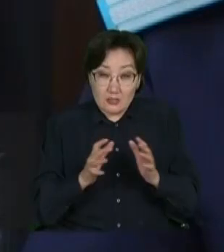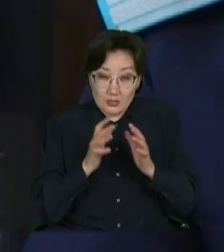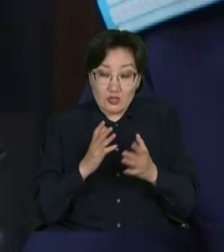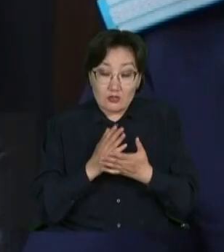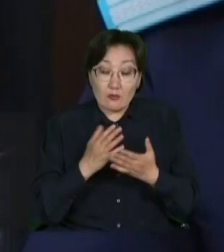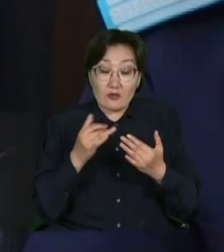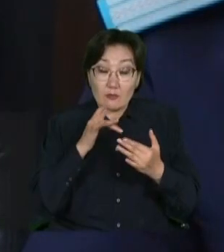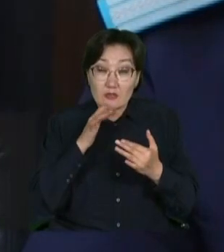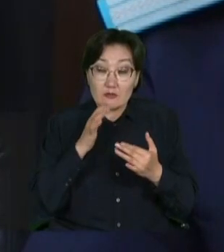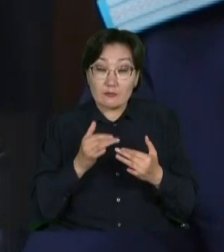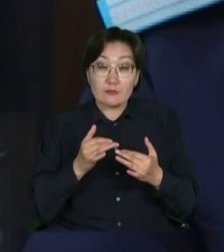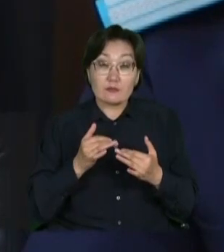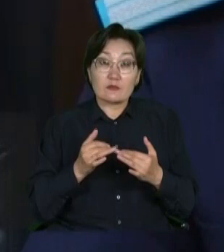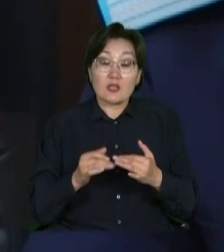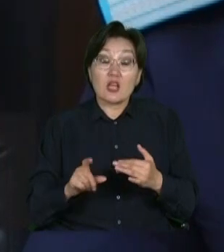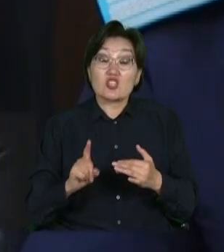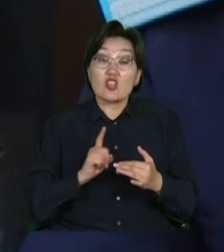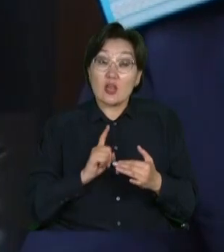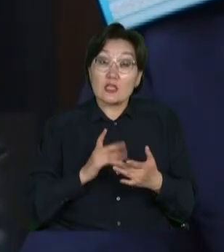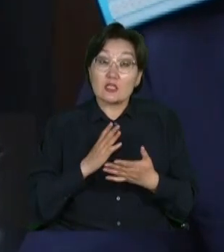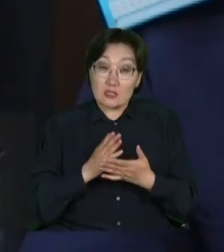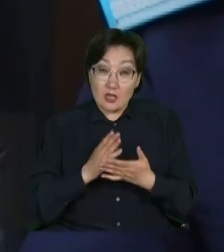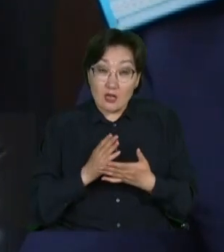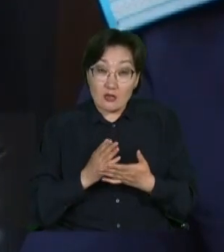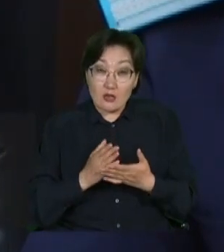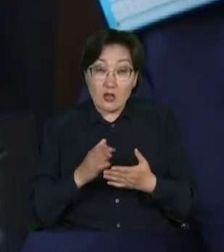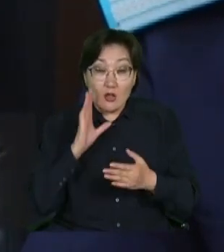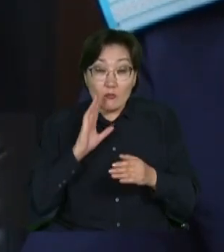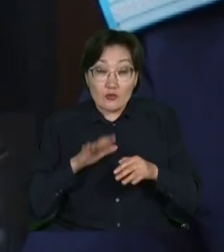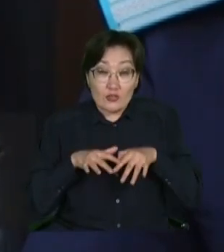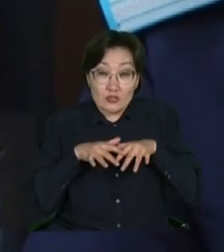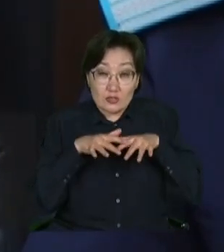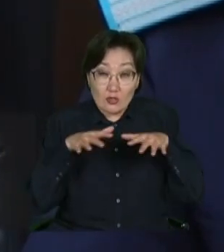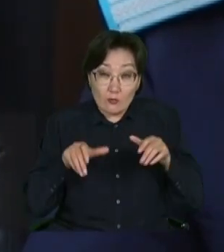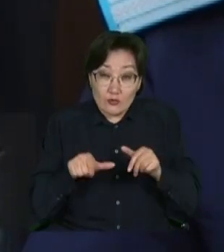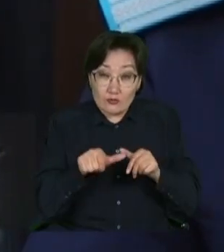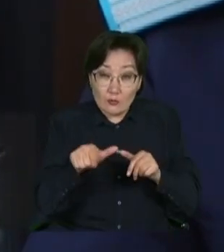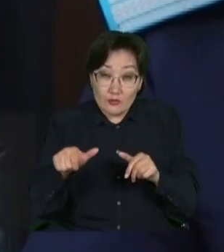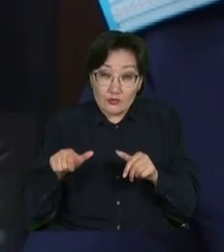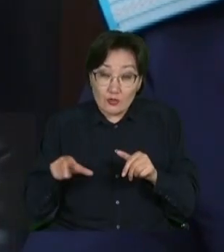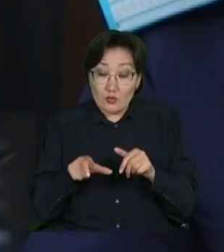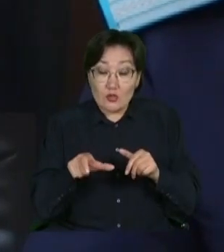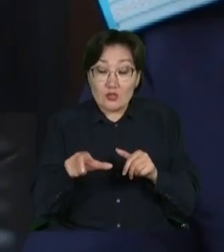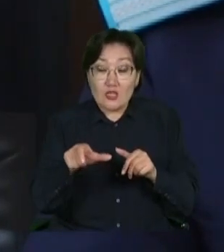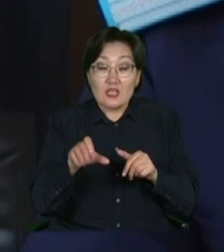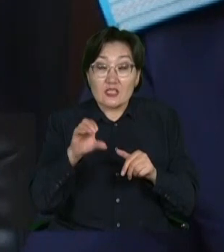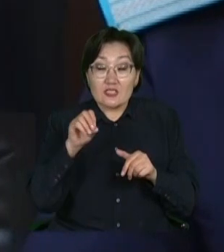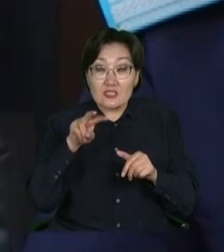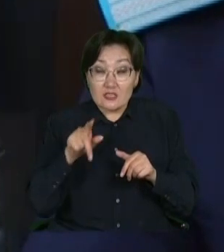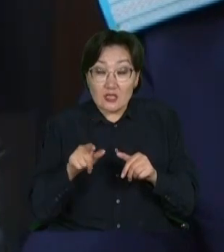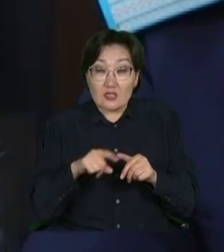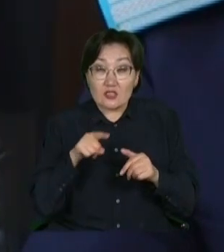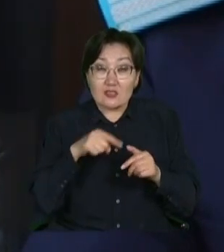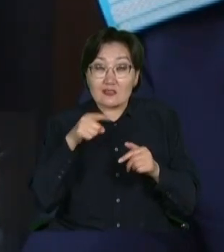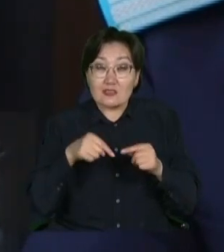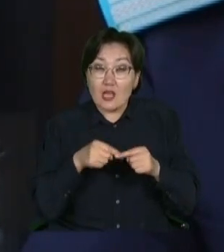В настоящее время ожидается подтопление вдоль по руслу реки Есиль уже непосредственно за город